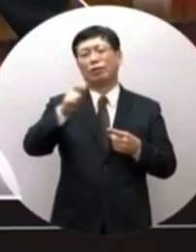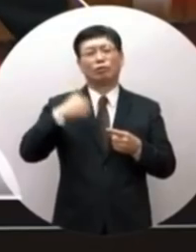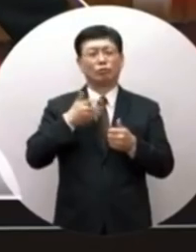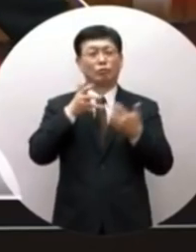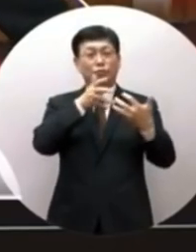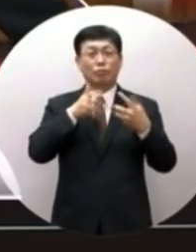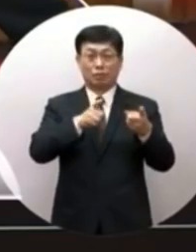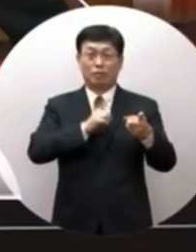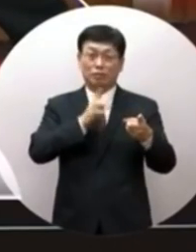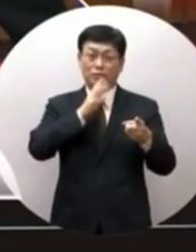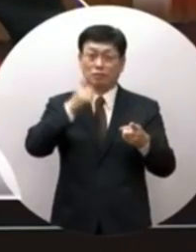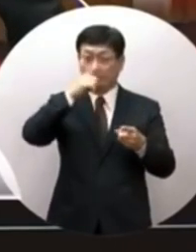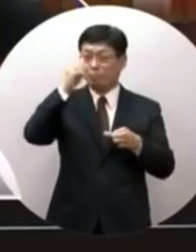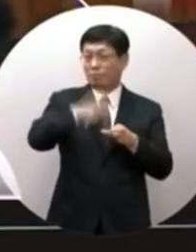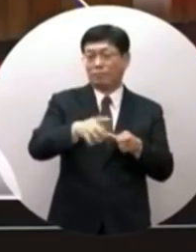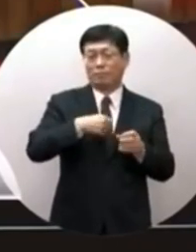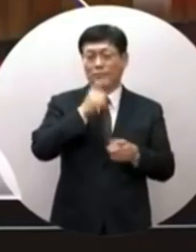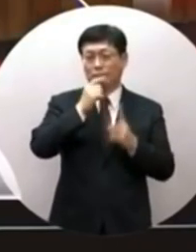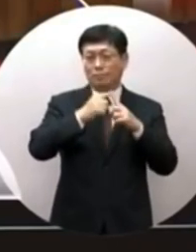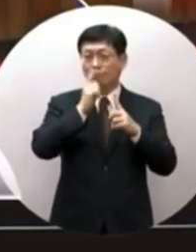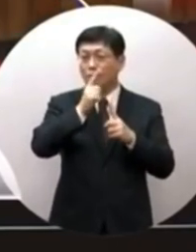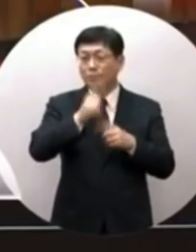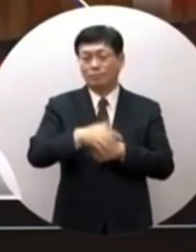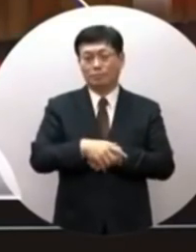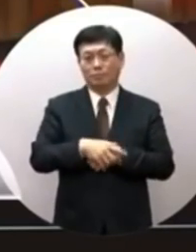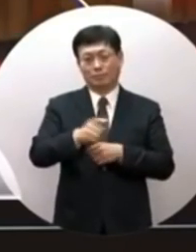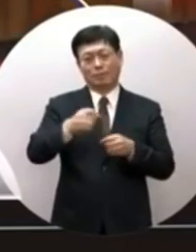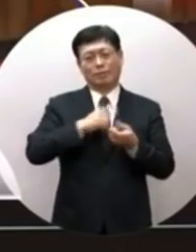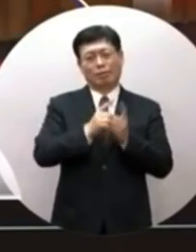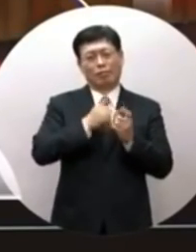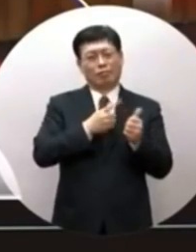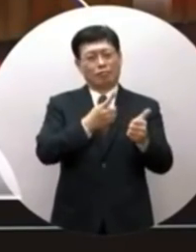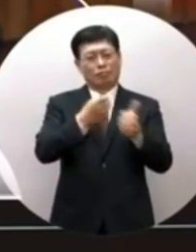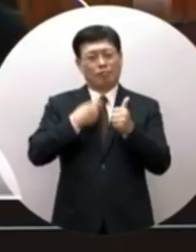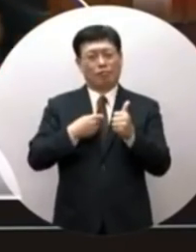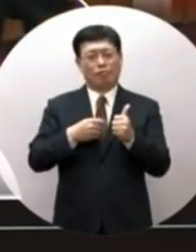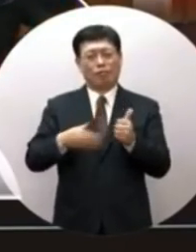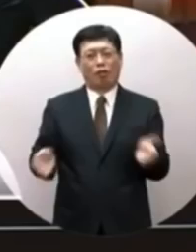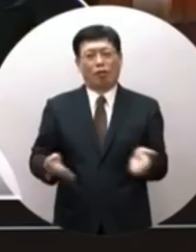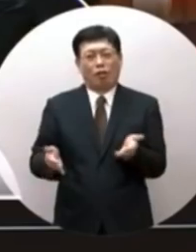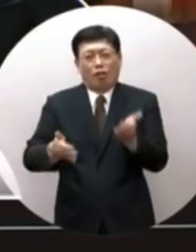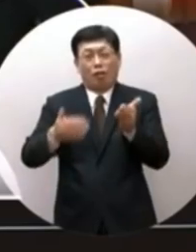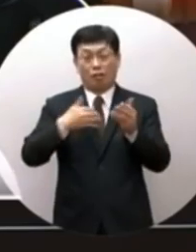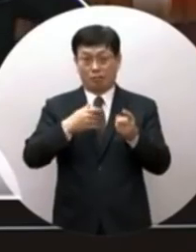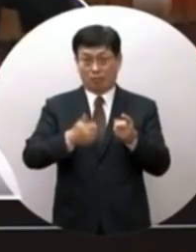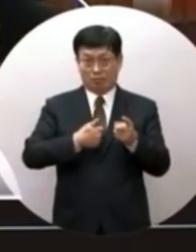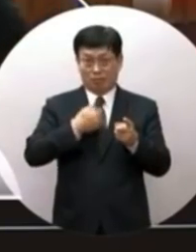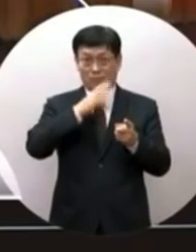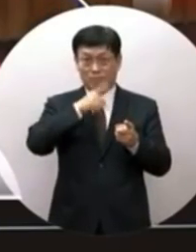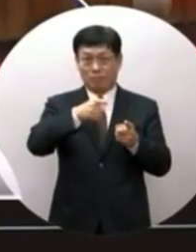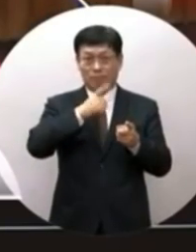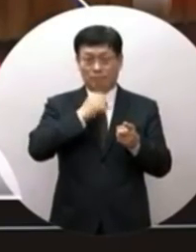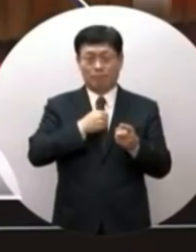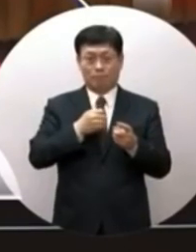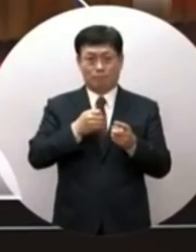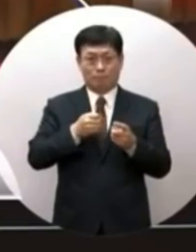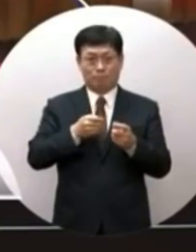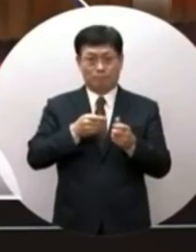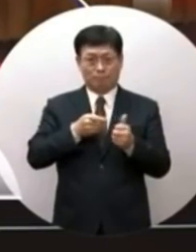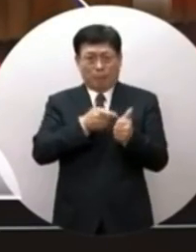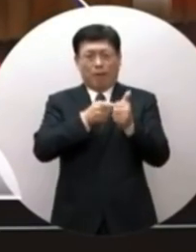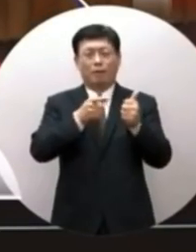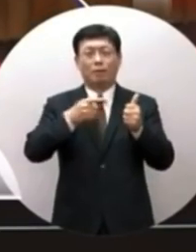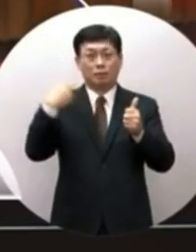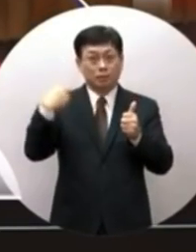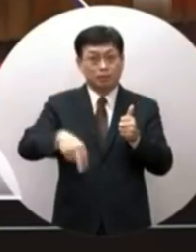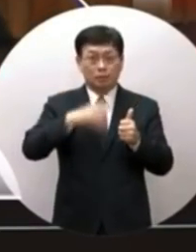我讲你是垃圾人讲话，嘿，沽名钓誉，哗众取宠，别给恁提经费，别为了官。搁来